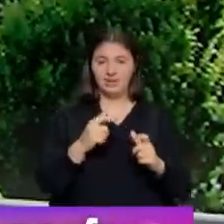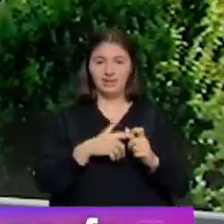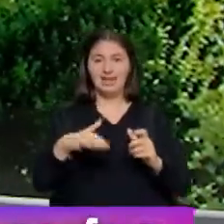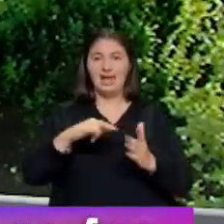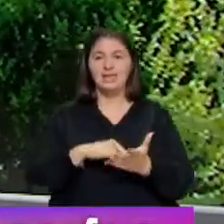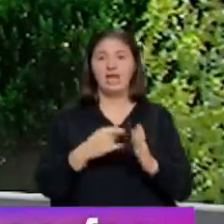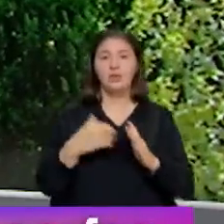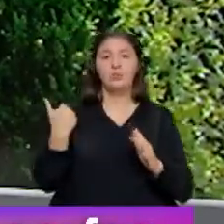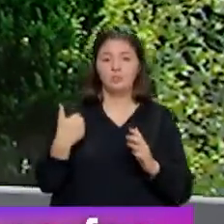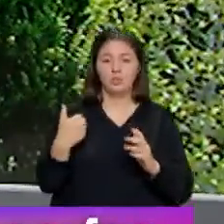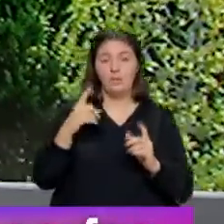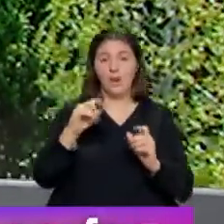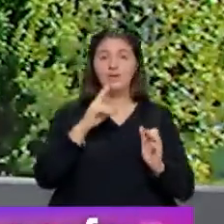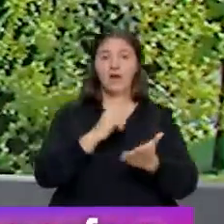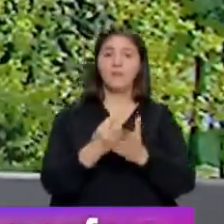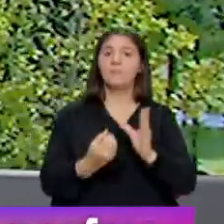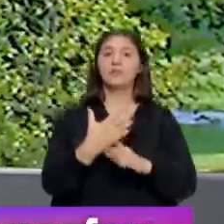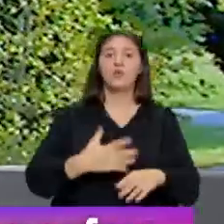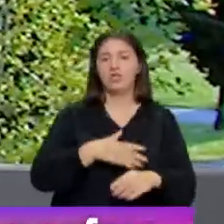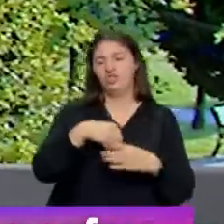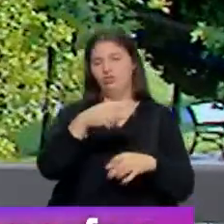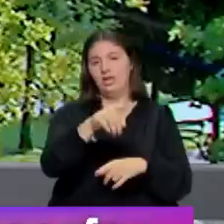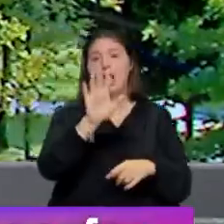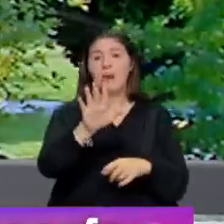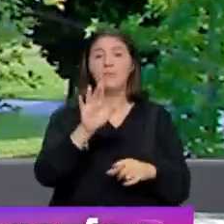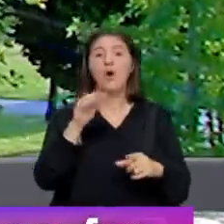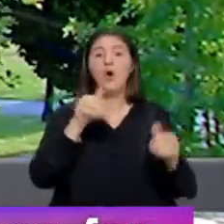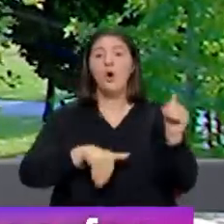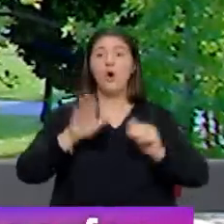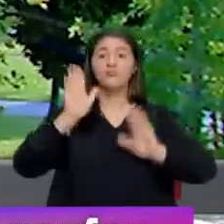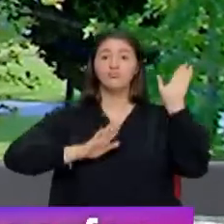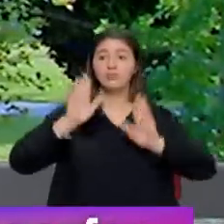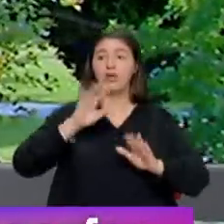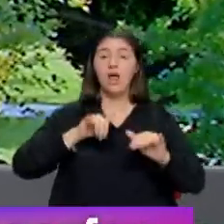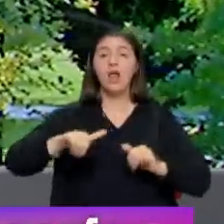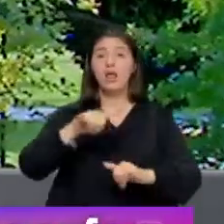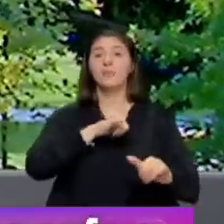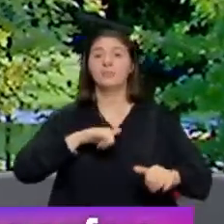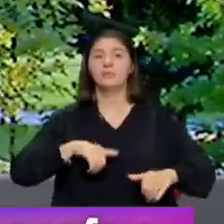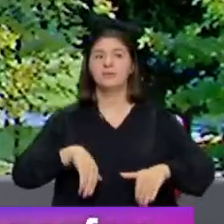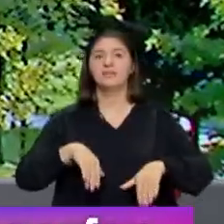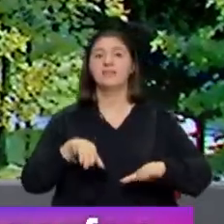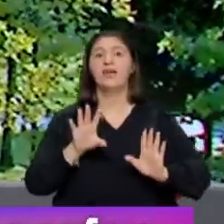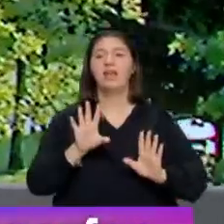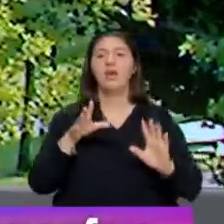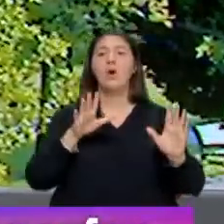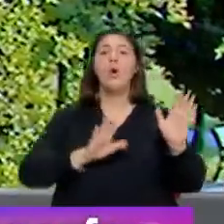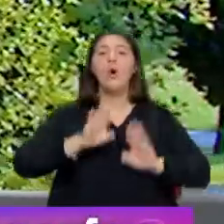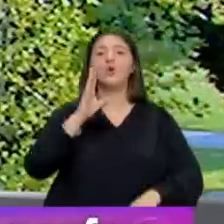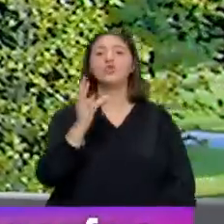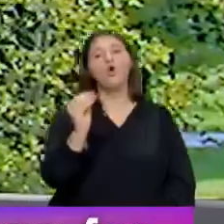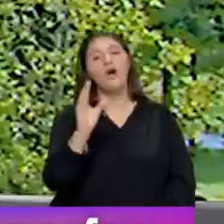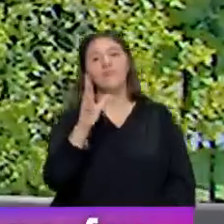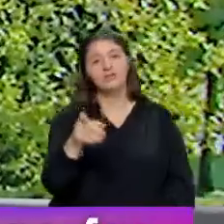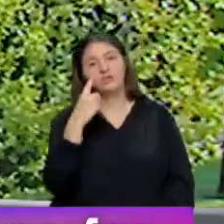genel idare kurulundan bu yönde bir karar çıkmıştı yalnız oy birliği ile alınan bir karar yok oy çokluğuyla Bu